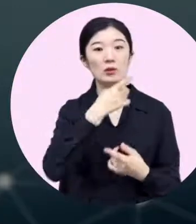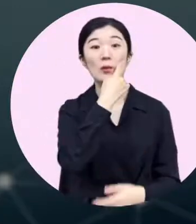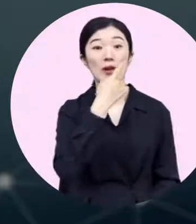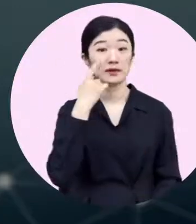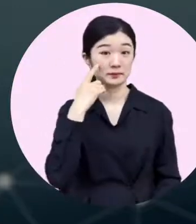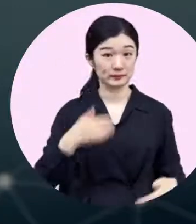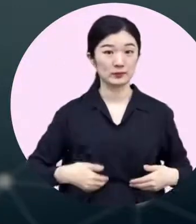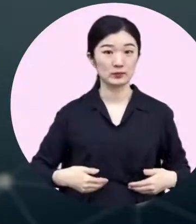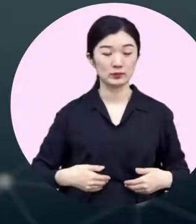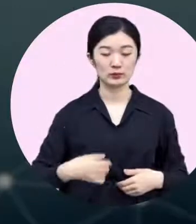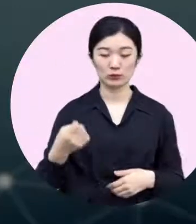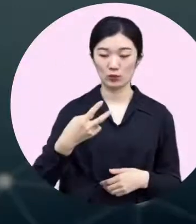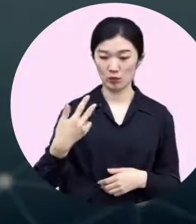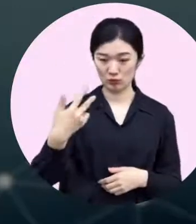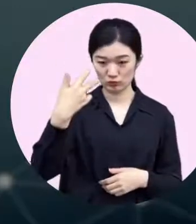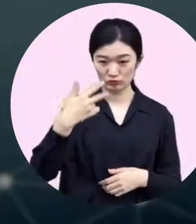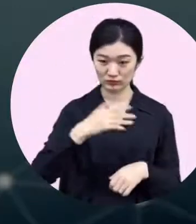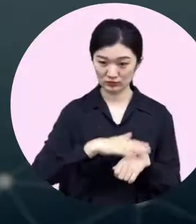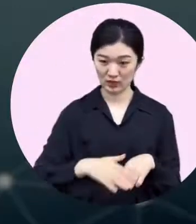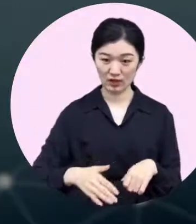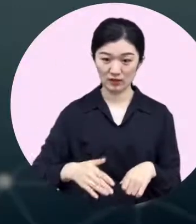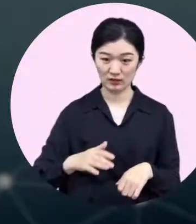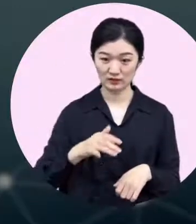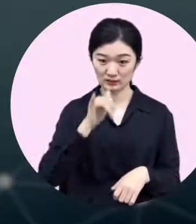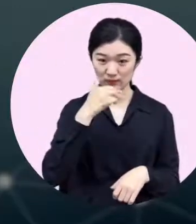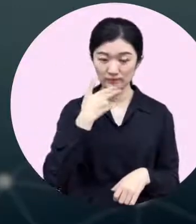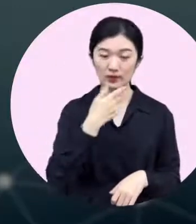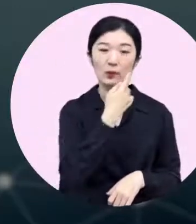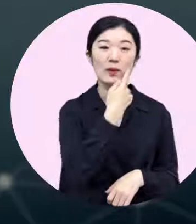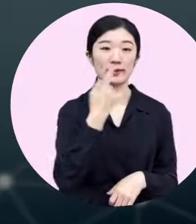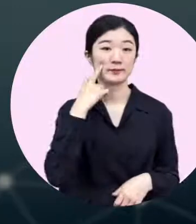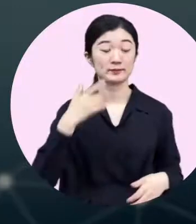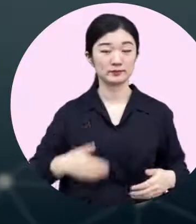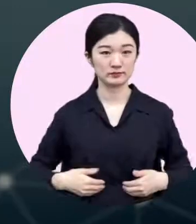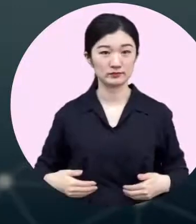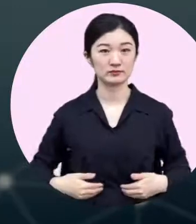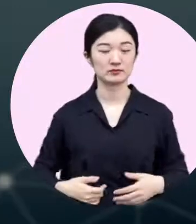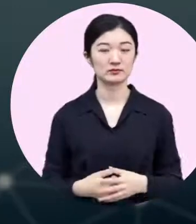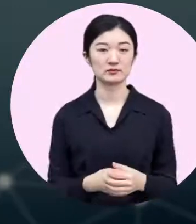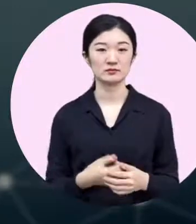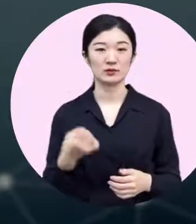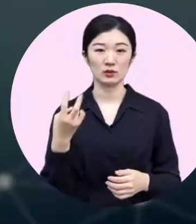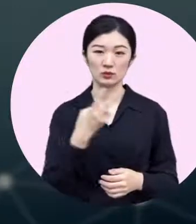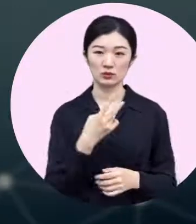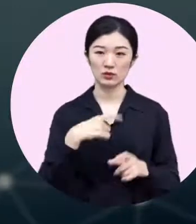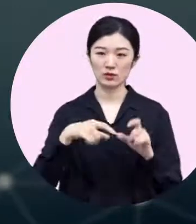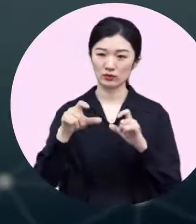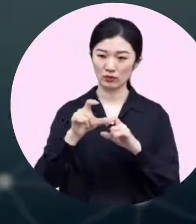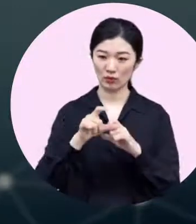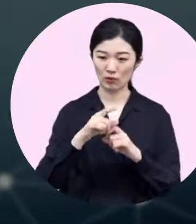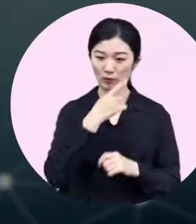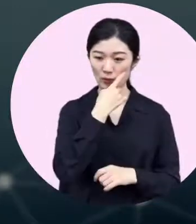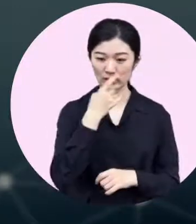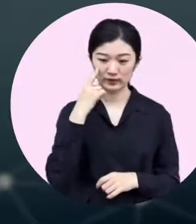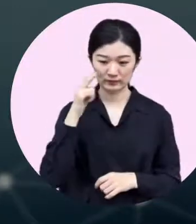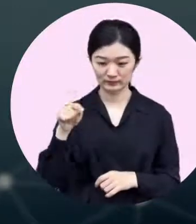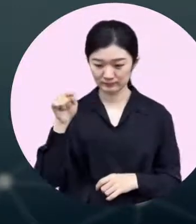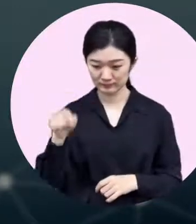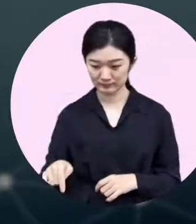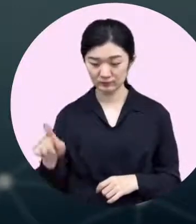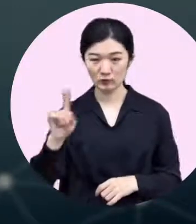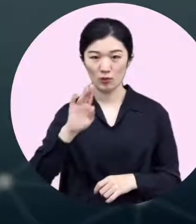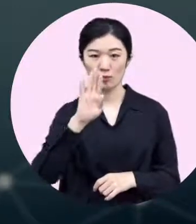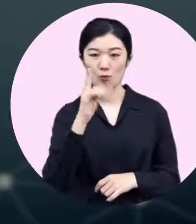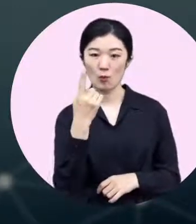해보시는 게 좋죠. 이렇게 비디오 잘 켜지는지 확인해 주시고 그 다음에 이제 더보기를 눌러보면 이제 보안이라는